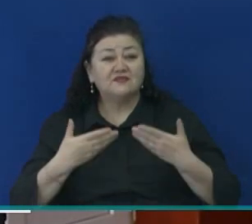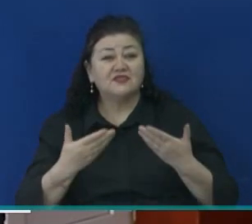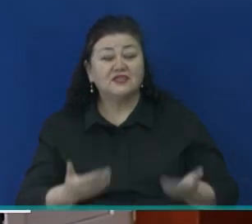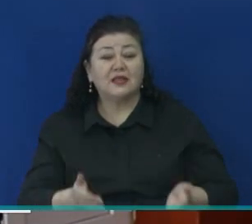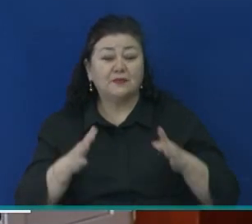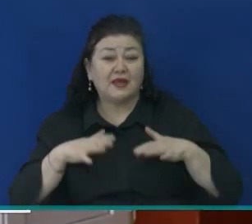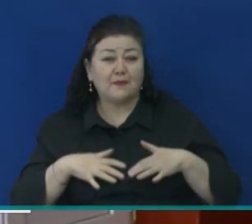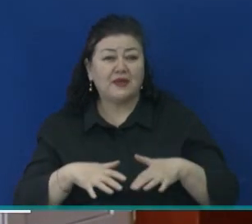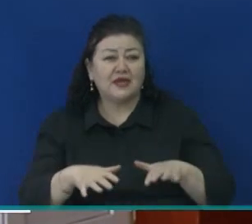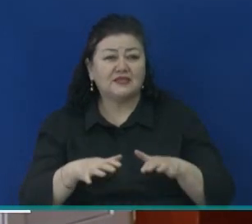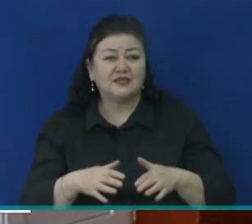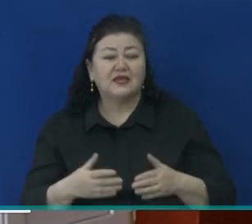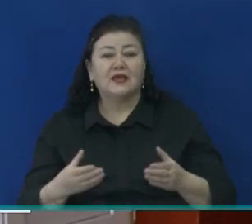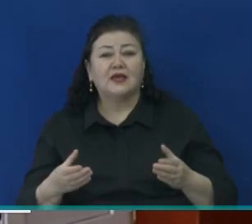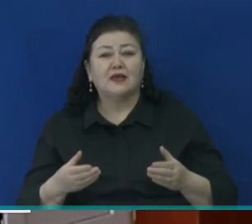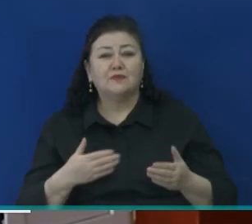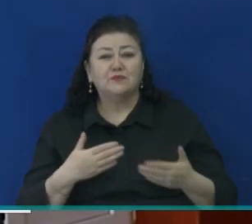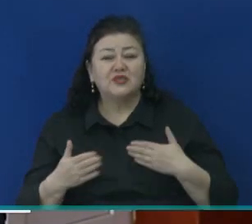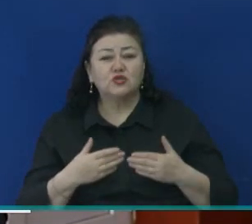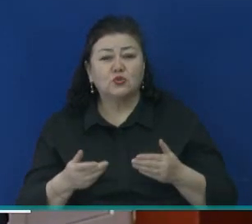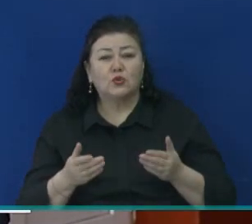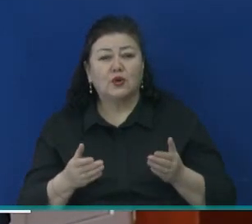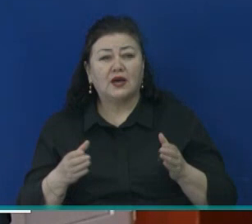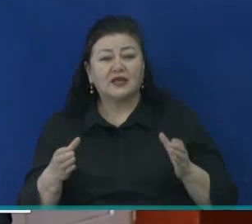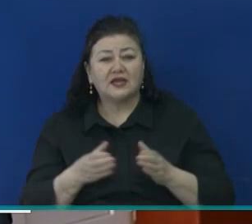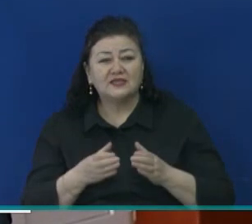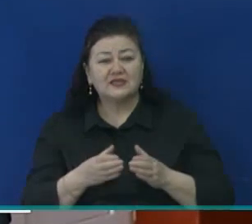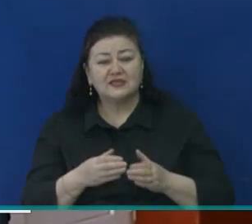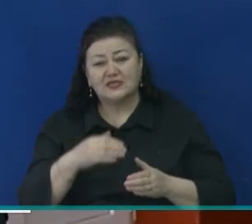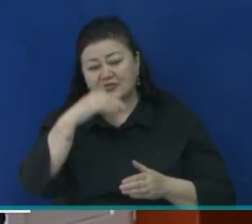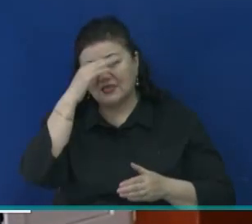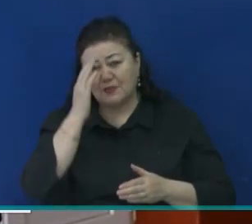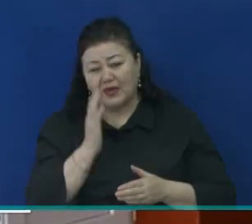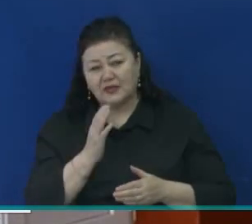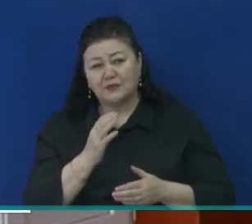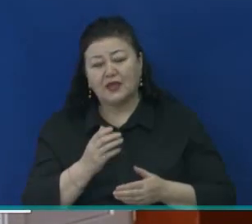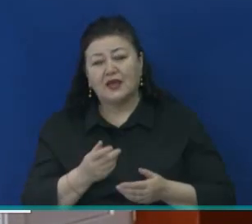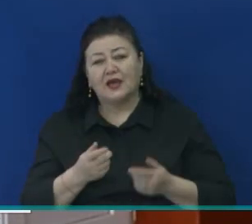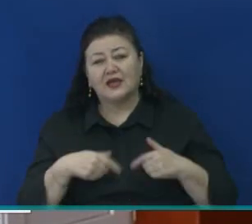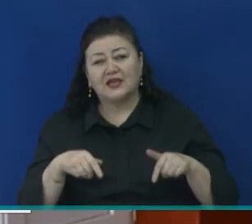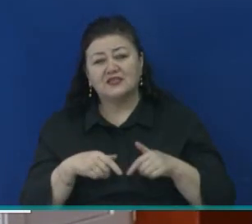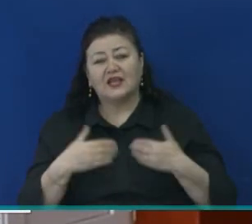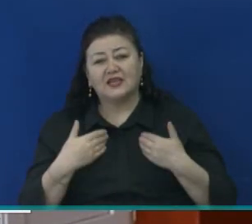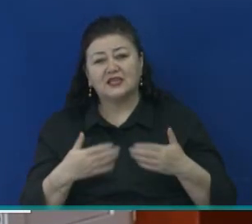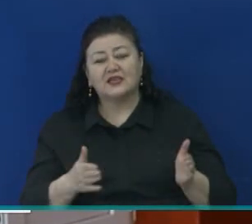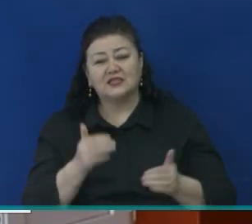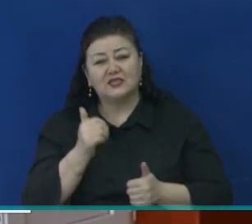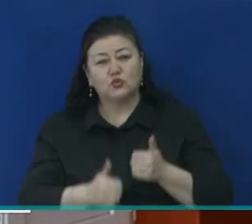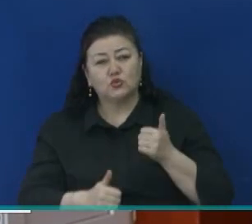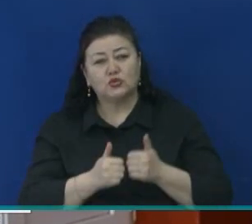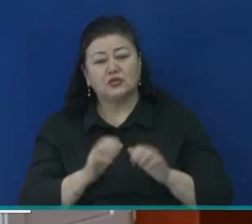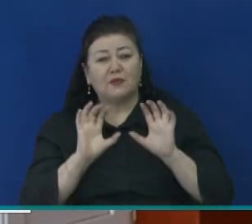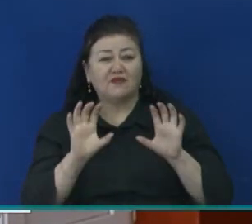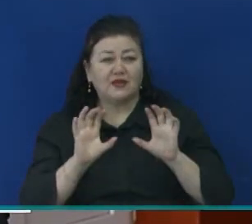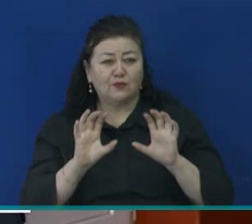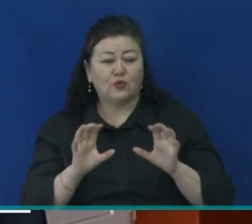ауыл ішінен мекемелер арасында, мектеп оқушылар арасында волейболдан ашық турнир өткізіп